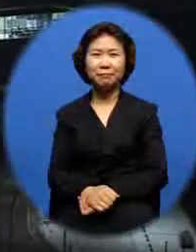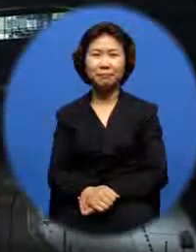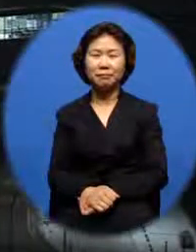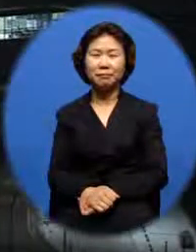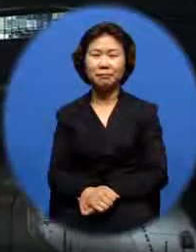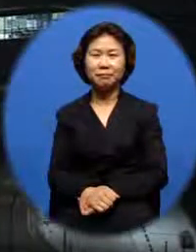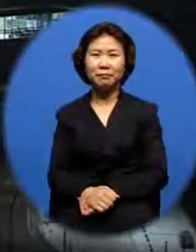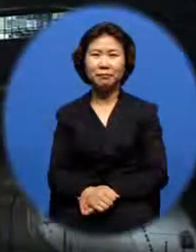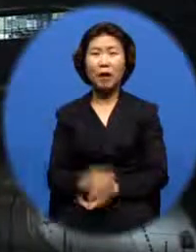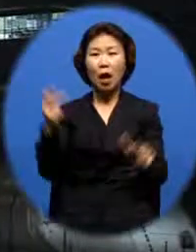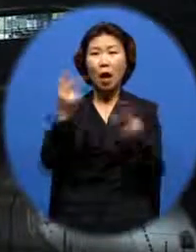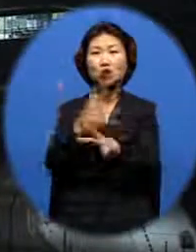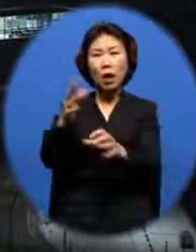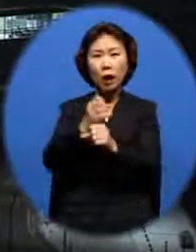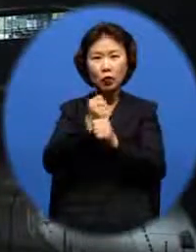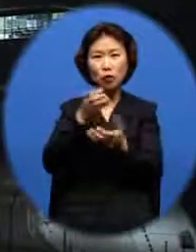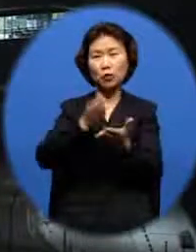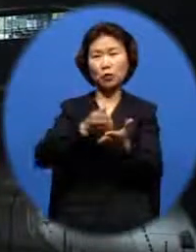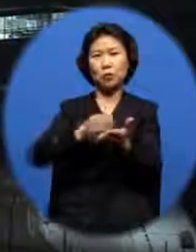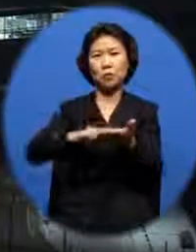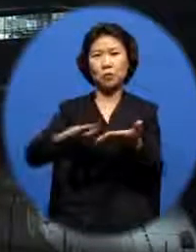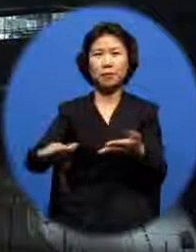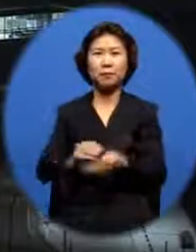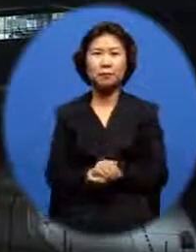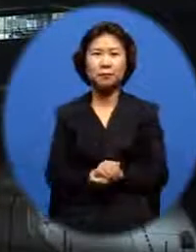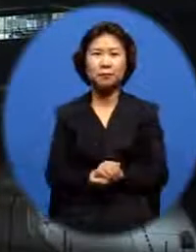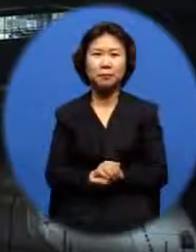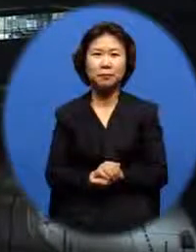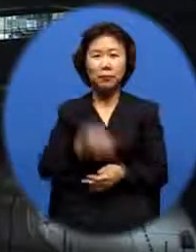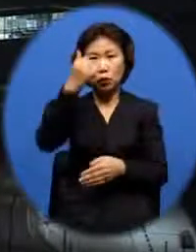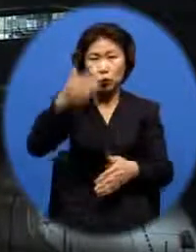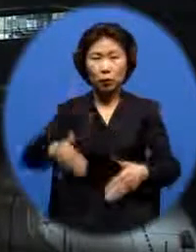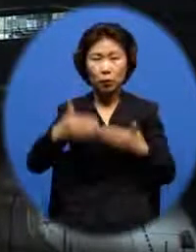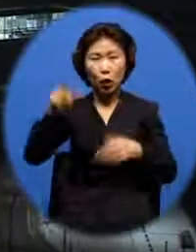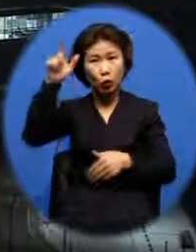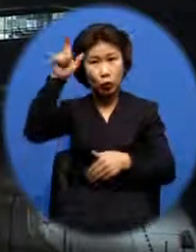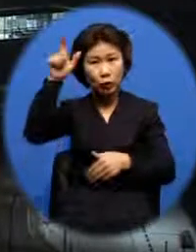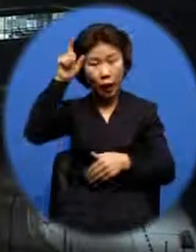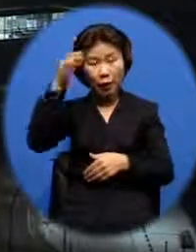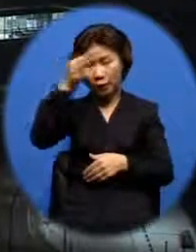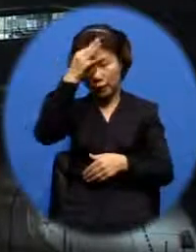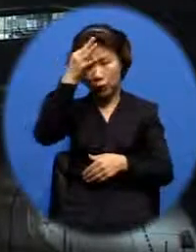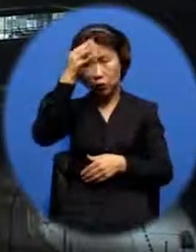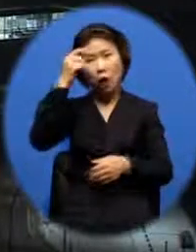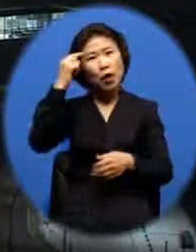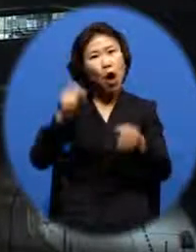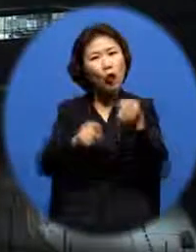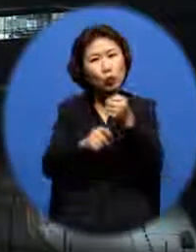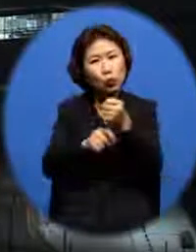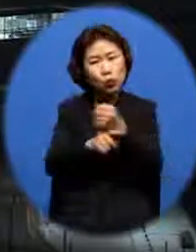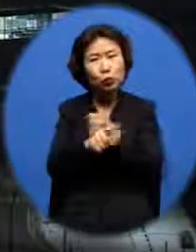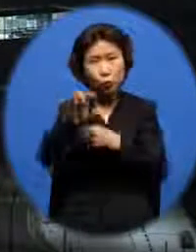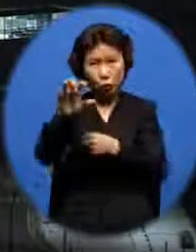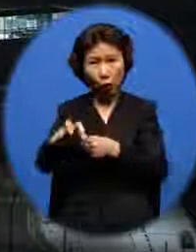한 주간 간추린 충남도 소식입니다. 충남도 축산기술연구소가 고등등록구에서 생산된 한우